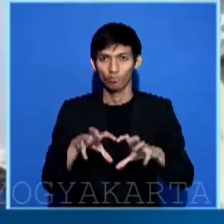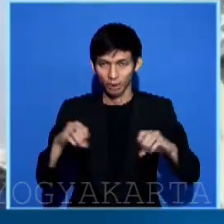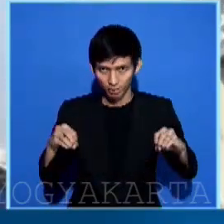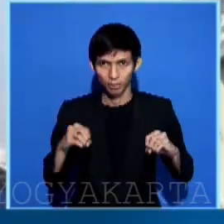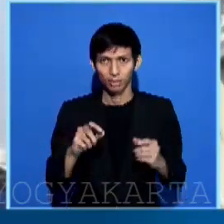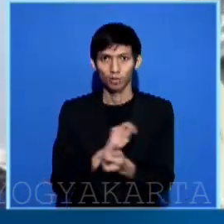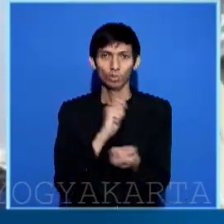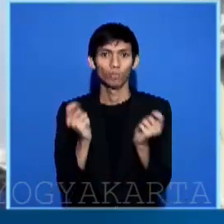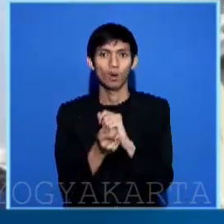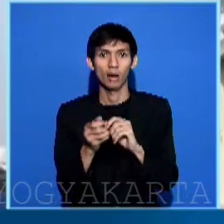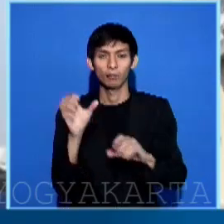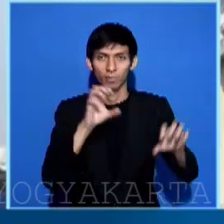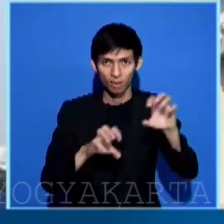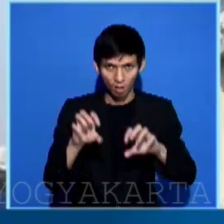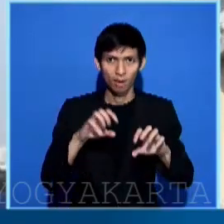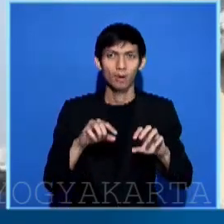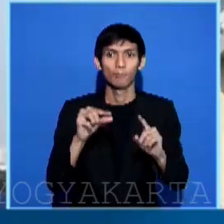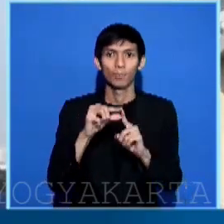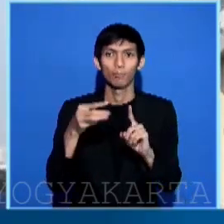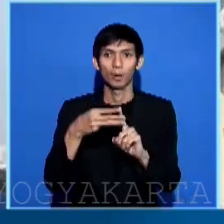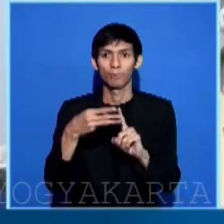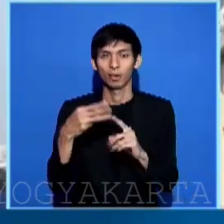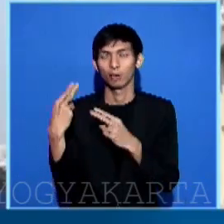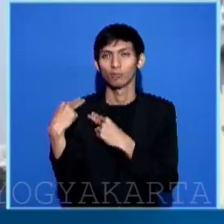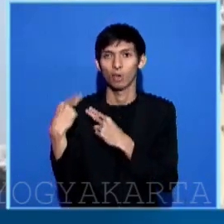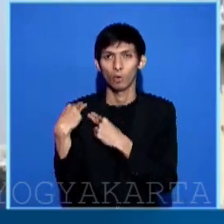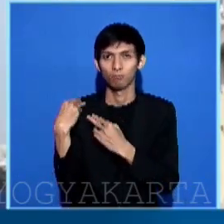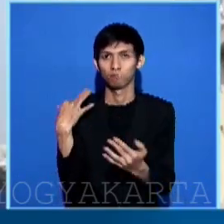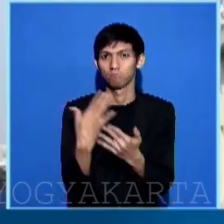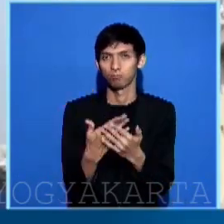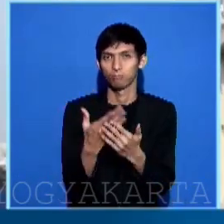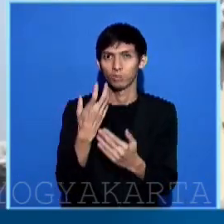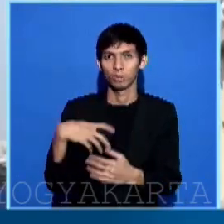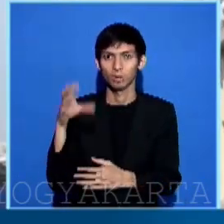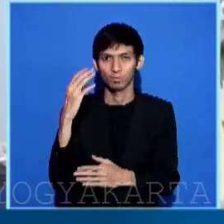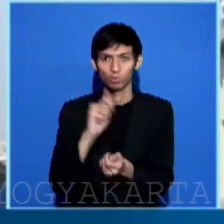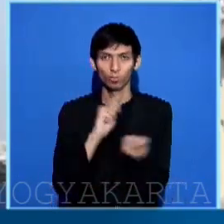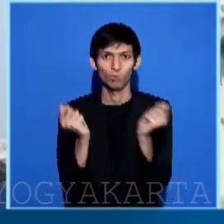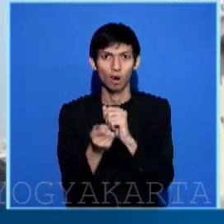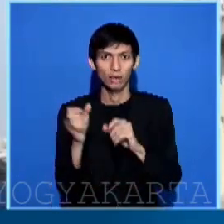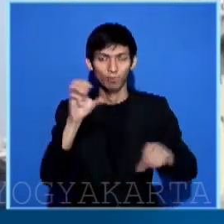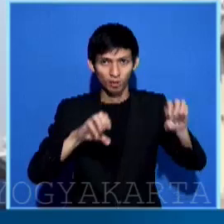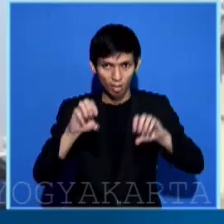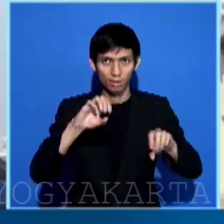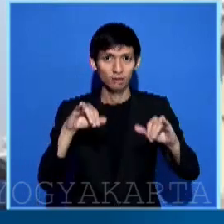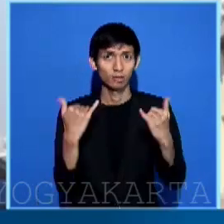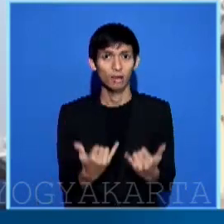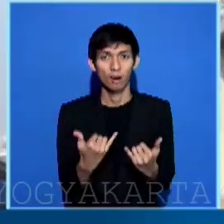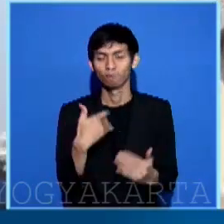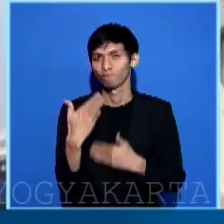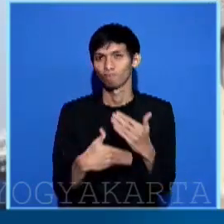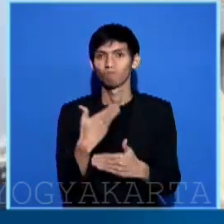change ya atau badan PBB yang bertanggung jawab penuh terhadap e isu-isu perubahan iklim saat ini terus bergulir dengan banyak